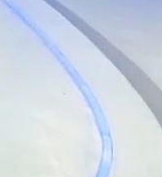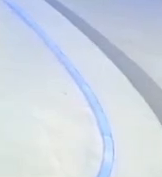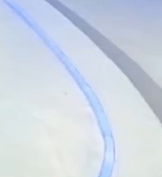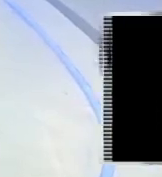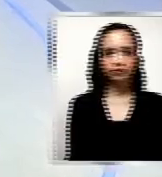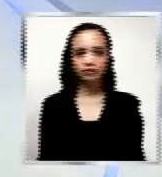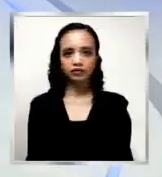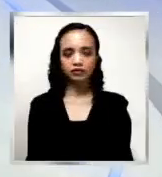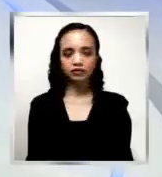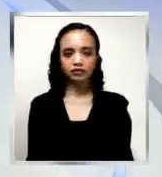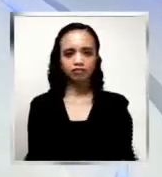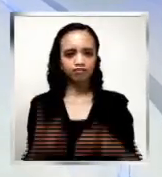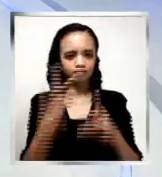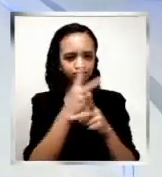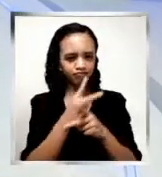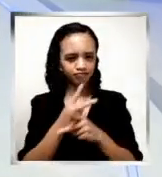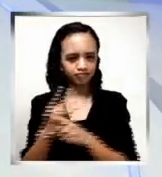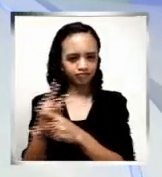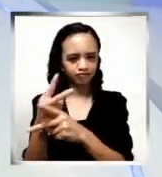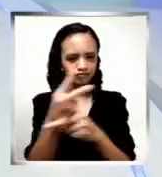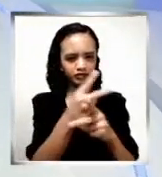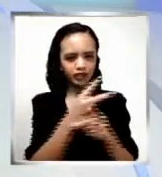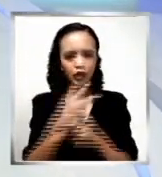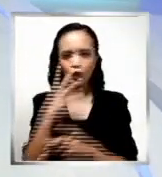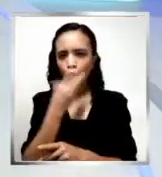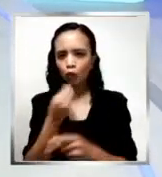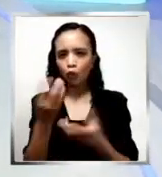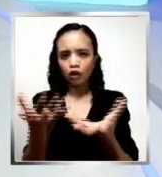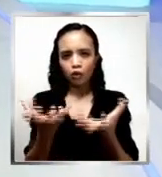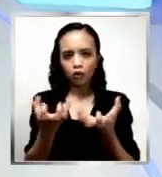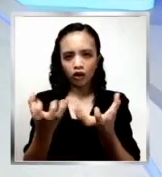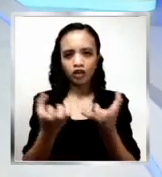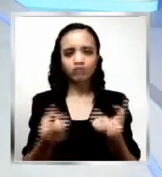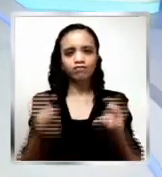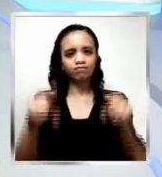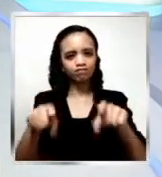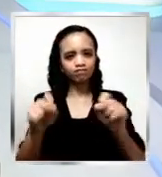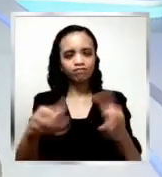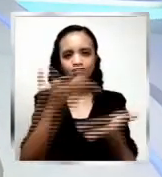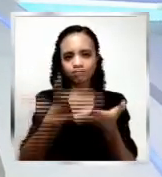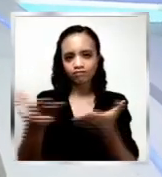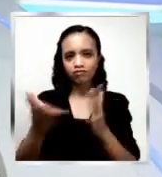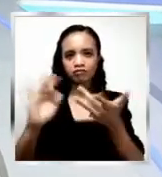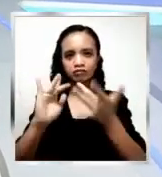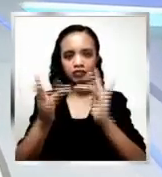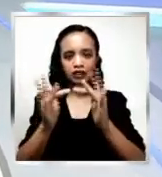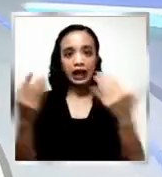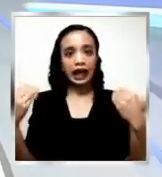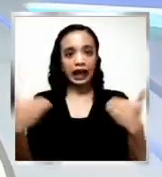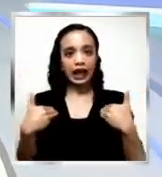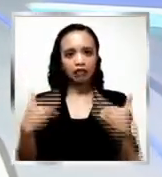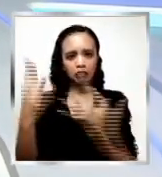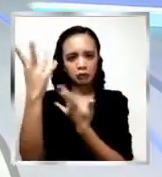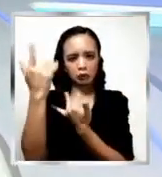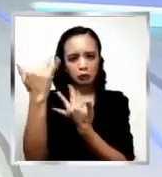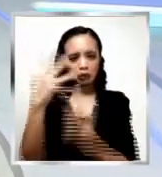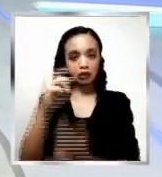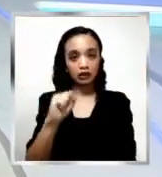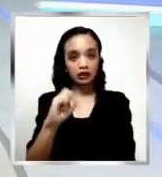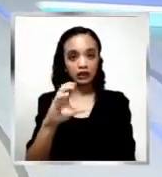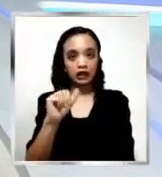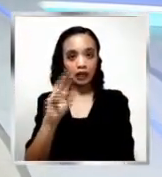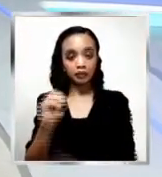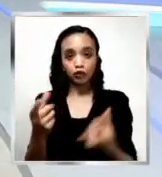Ingat po mga kapuso nating mahilig dyan mag-shopping, mamili online. Na-scam online ang isang babae na bumili ng segunda